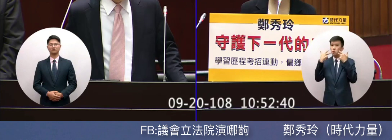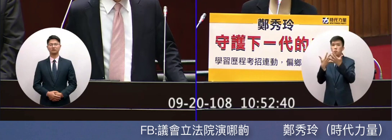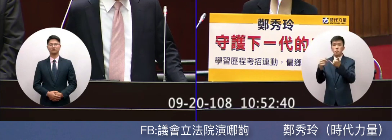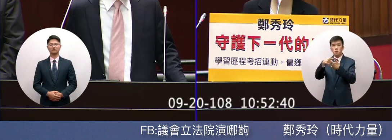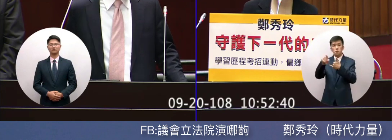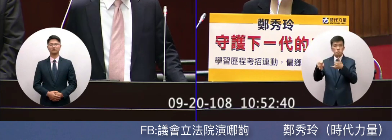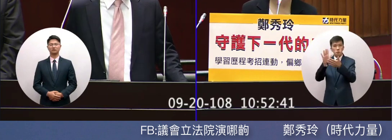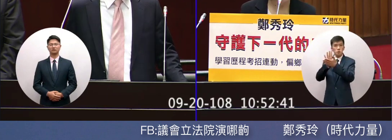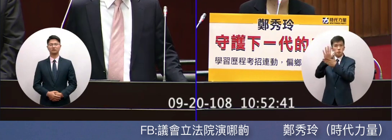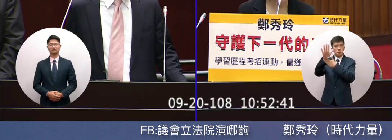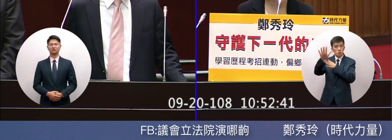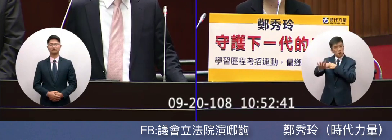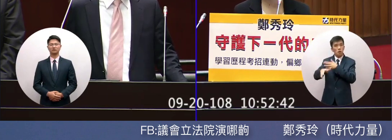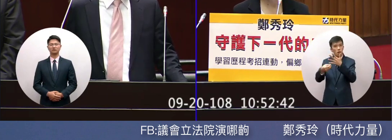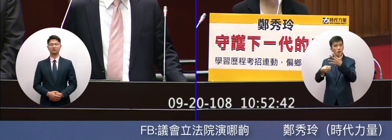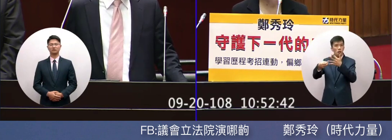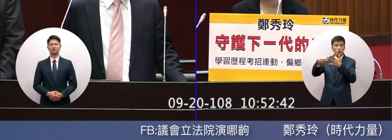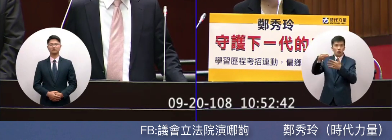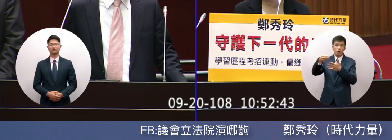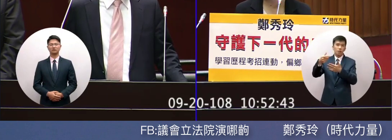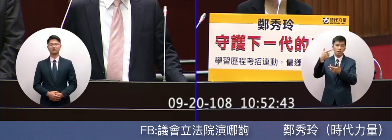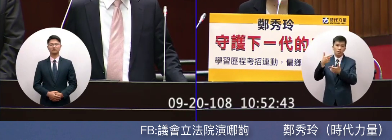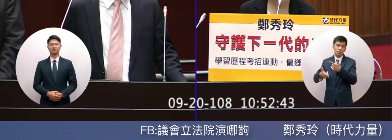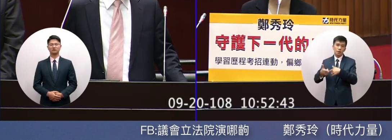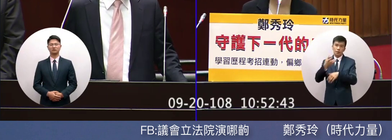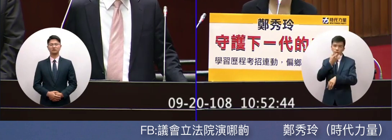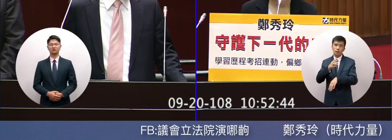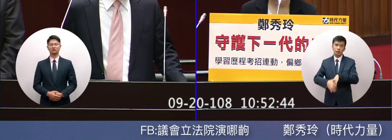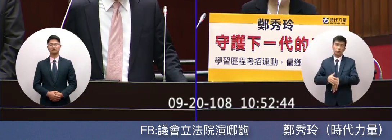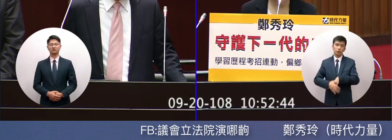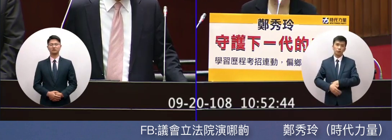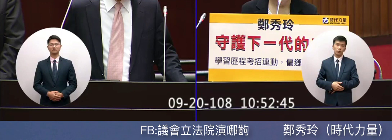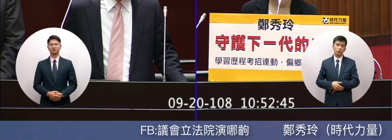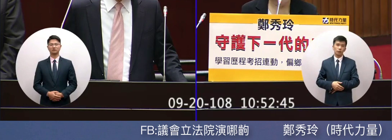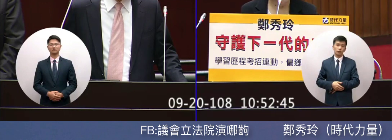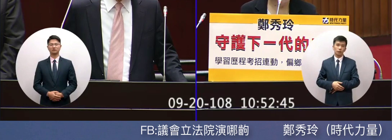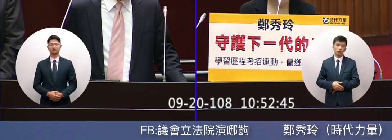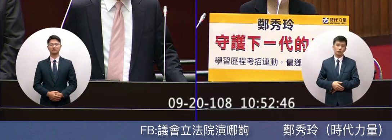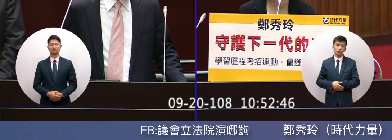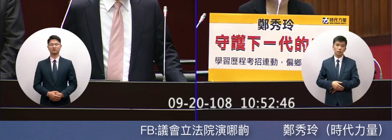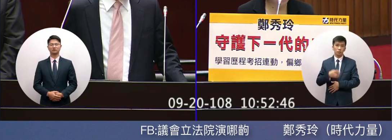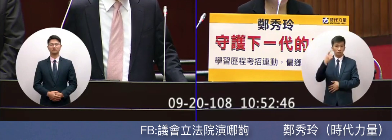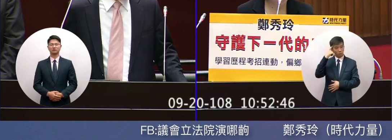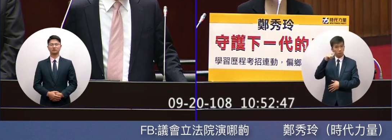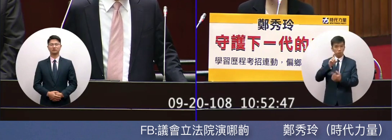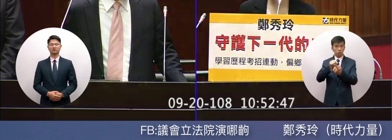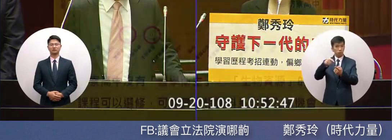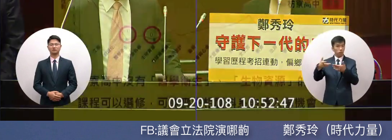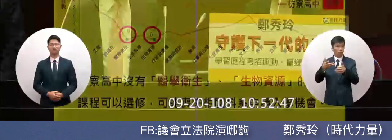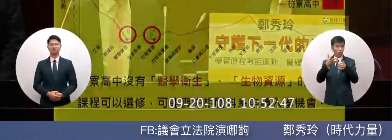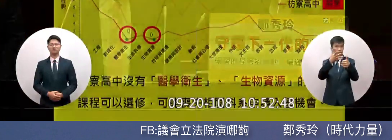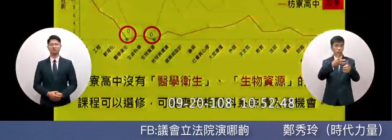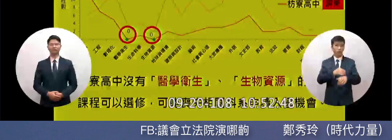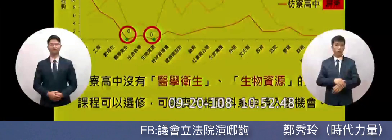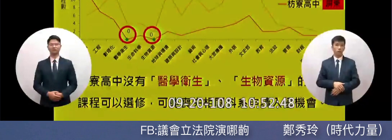展非常非常的不利所以因此我今天就要先来针对这个议题来质询那